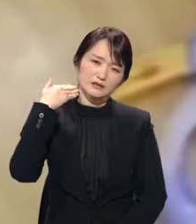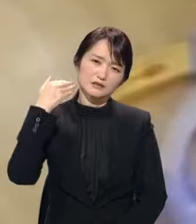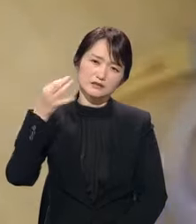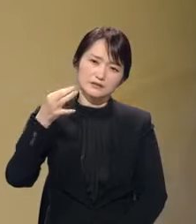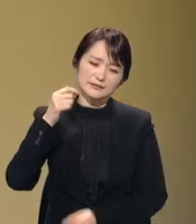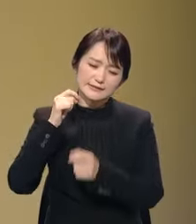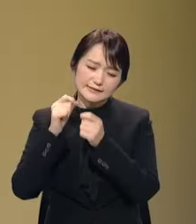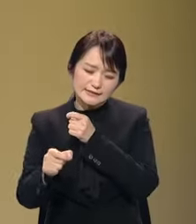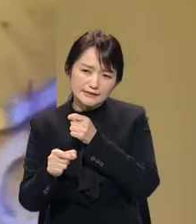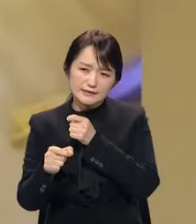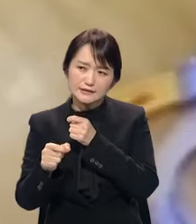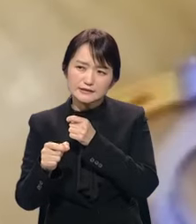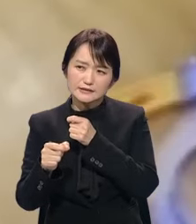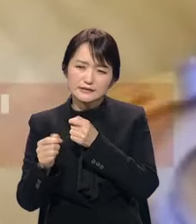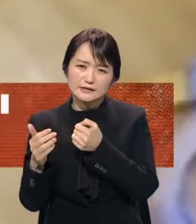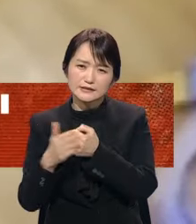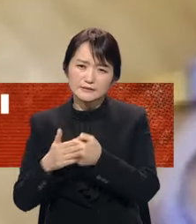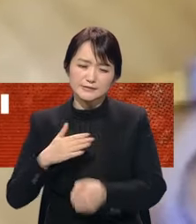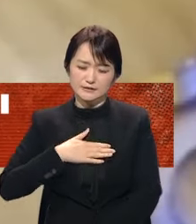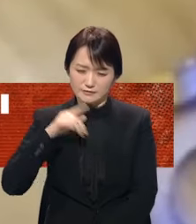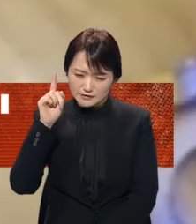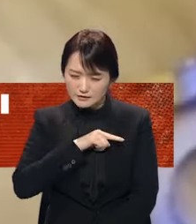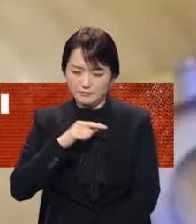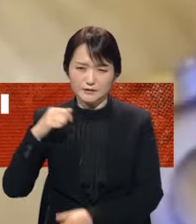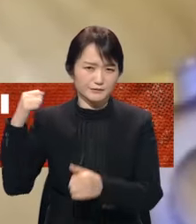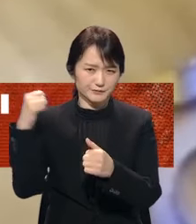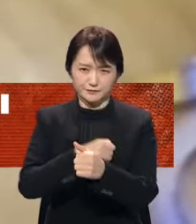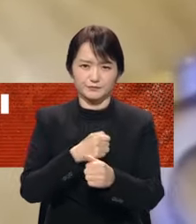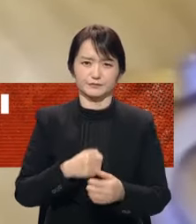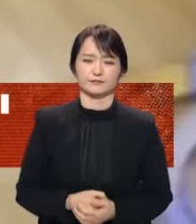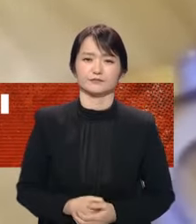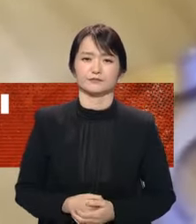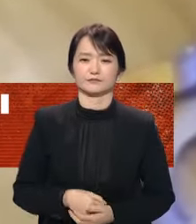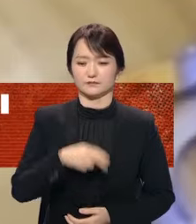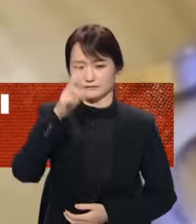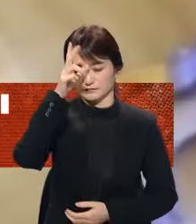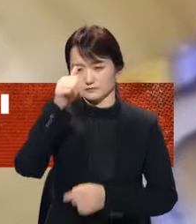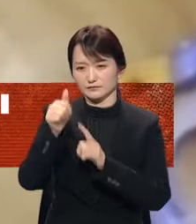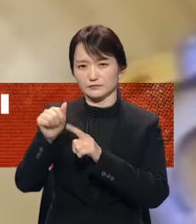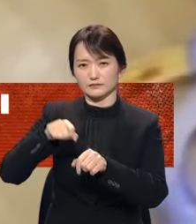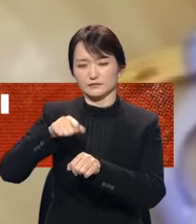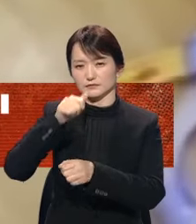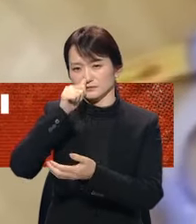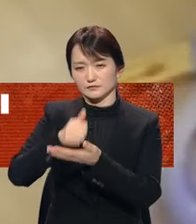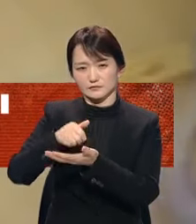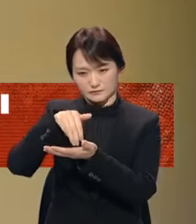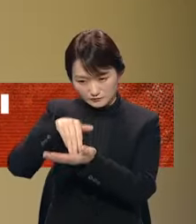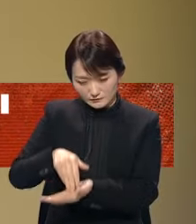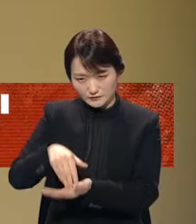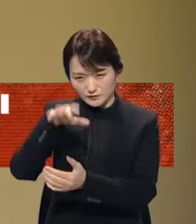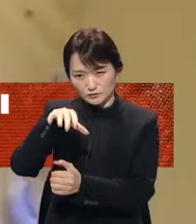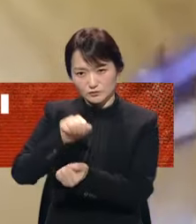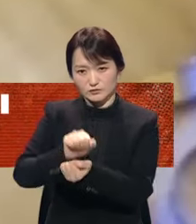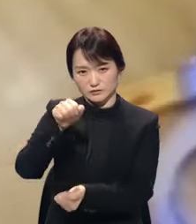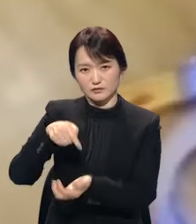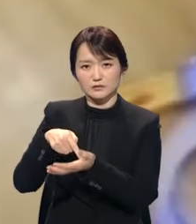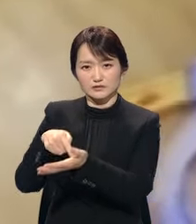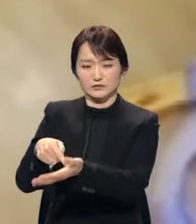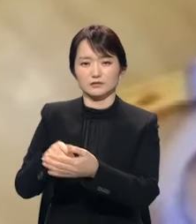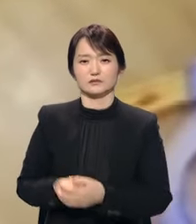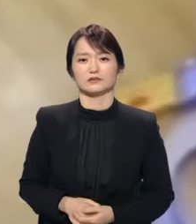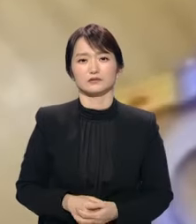좋아서 손찌검을 했습니다. 이렇게 밝힙니다. 일단 경찰은 30대 재활사의 혐의가 중하다고 판단했고요. 구속영장 신청한 상태고